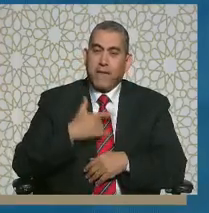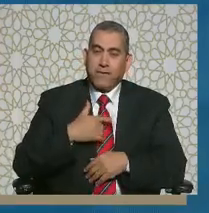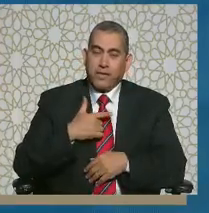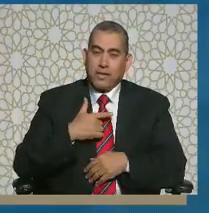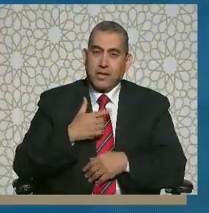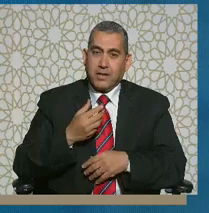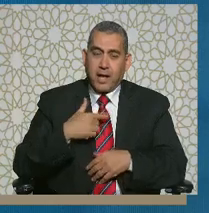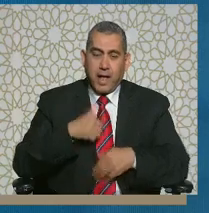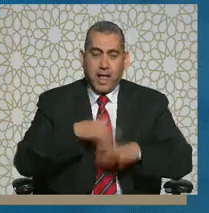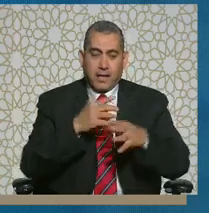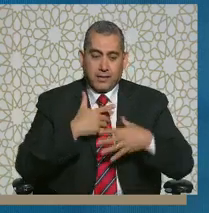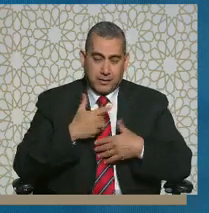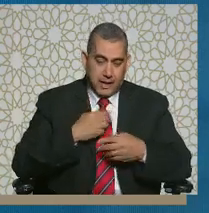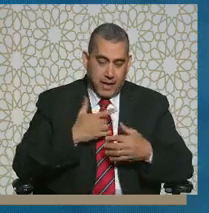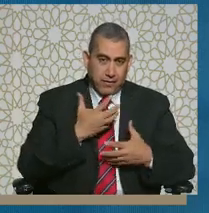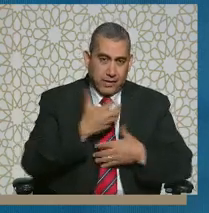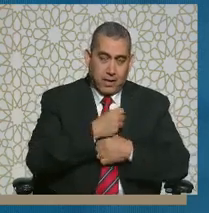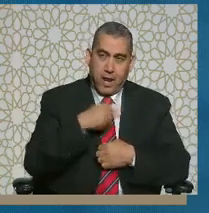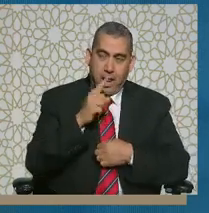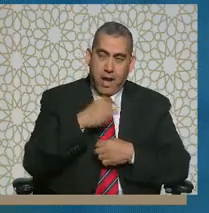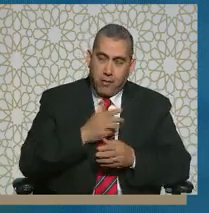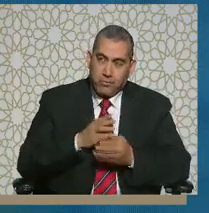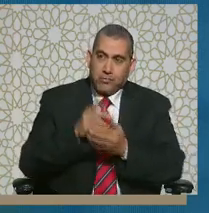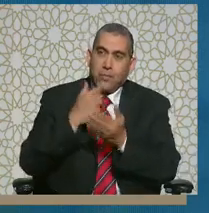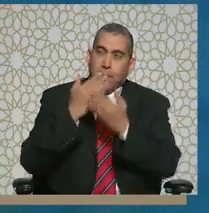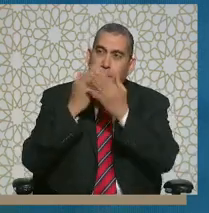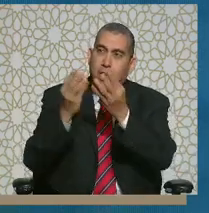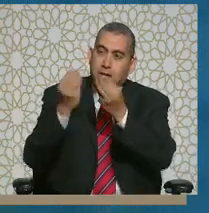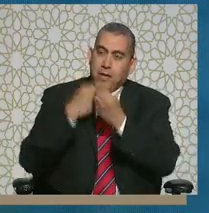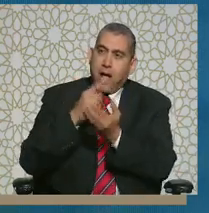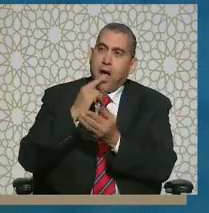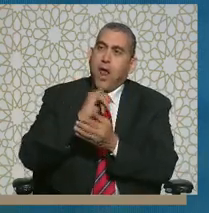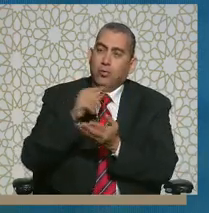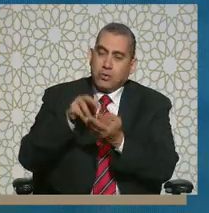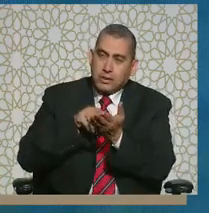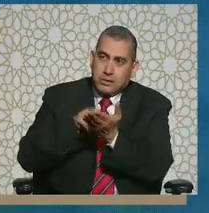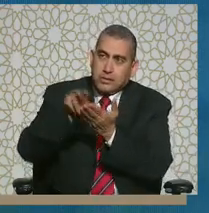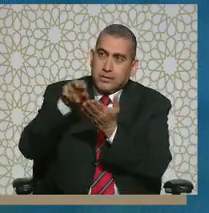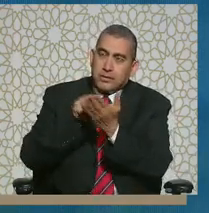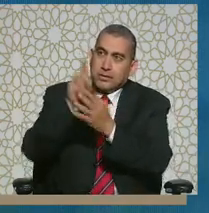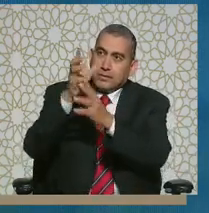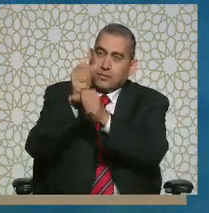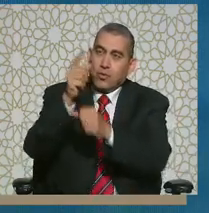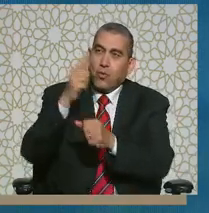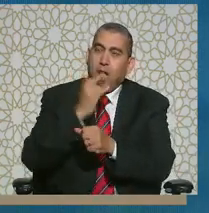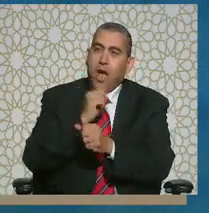لا تكي وارزقني دوام السعي اليك وحسن التوكل عليك